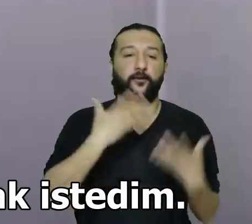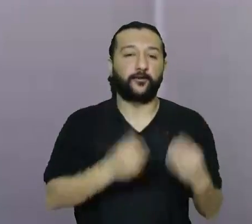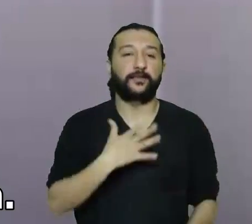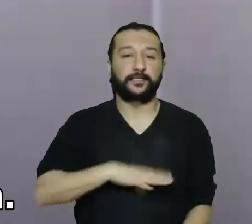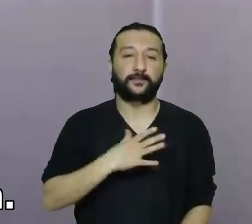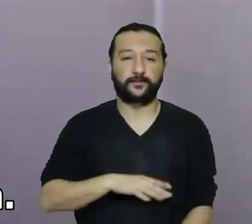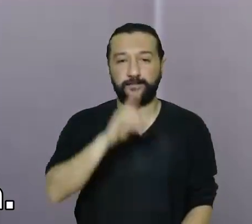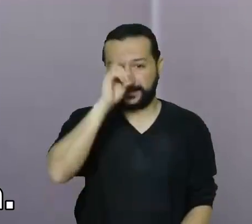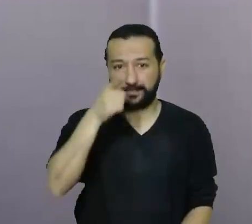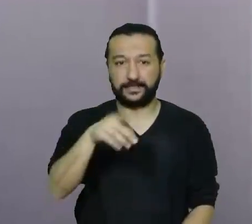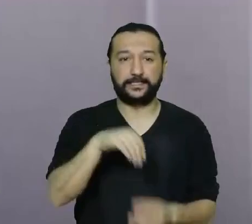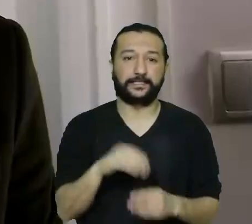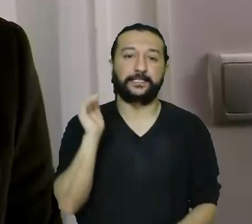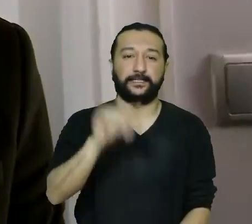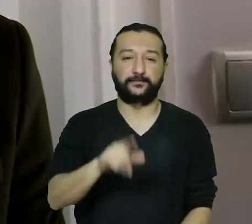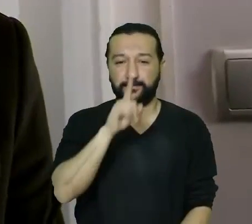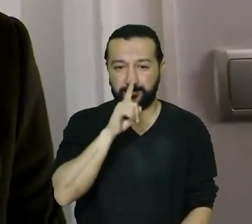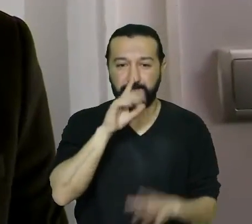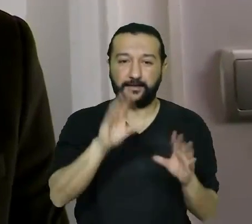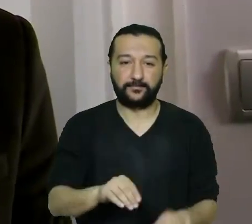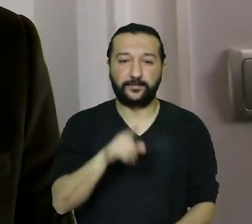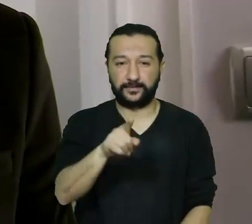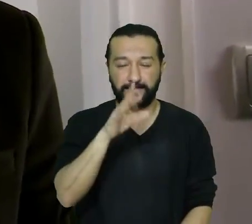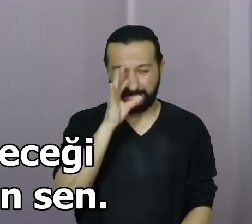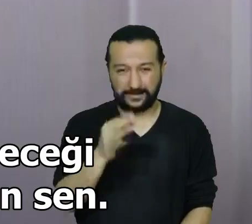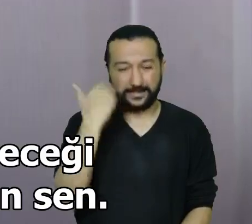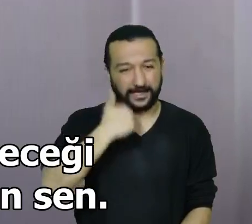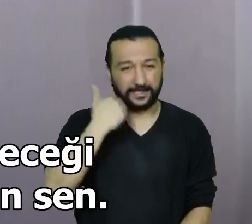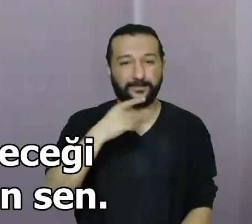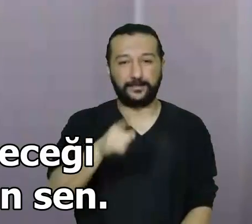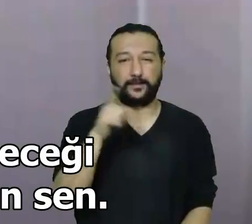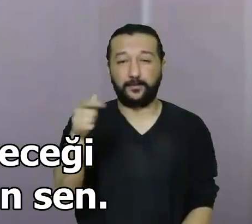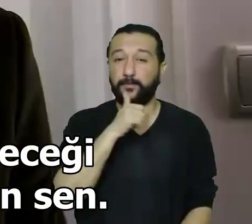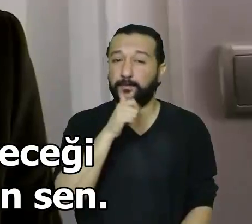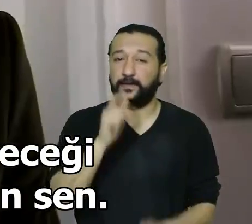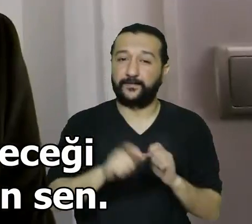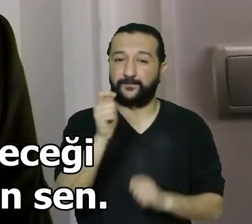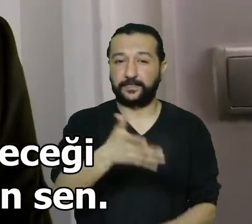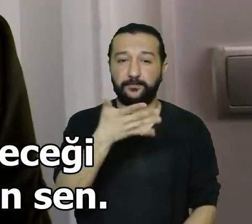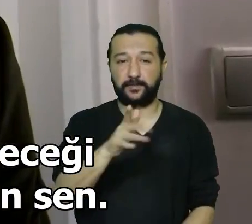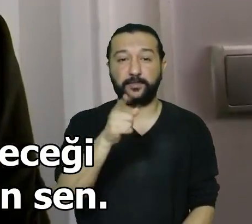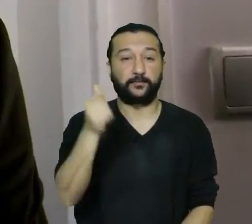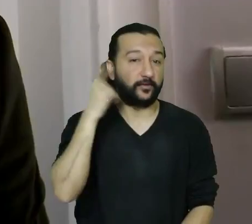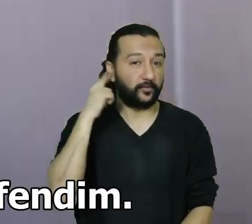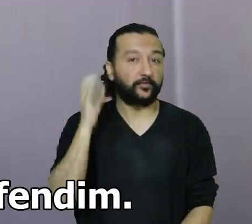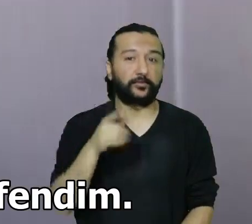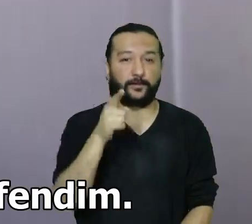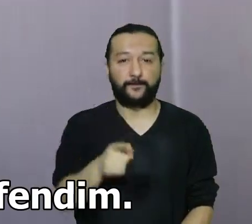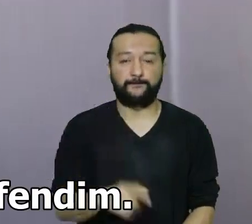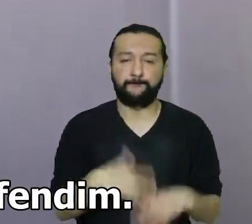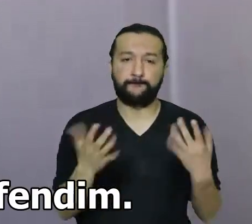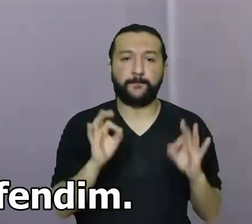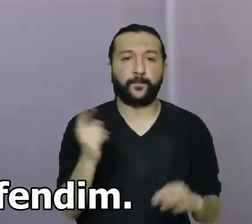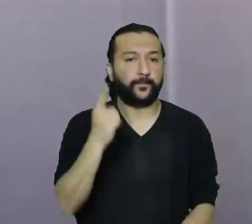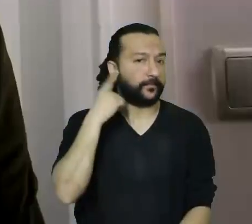istedim. Sadece bunun için geldim. Sız! Kimi kandırıyorsun sen? Kesinlikle Kemal babamın vereceği 5.000 liralık ödülü duymuşsun sen. Yani öyle